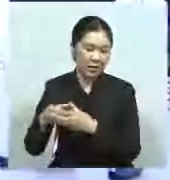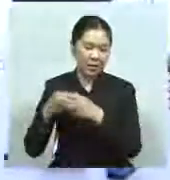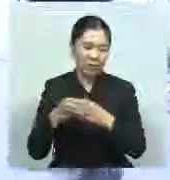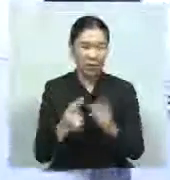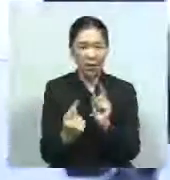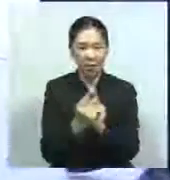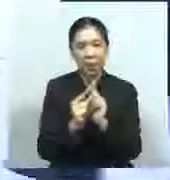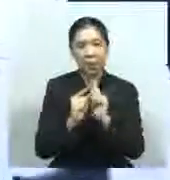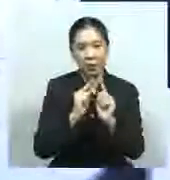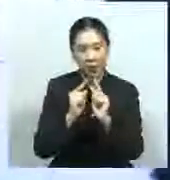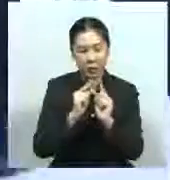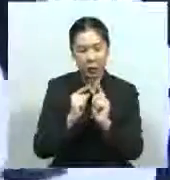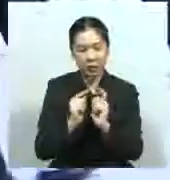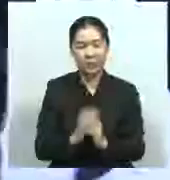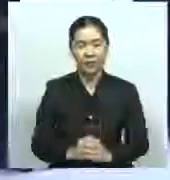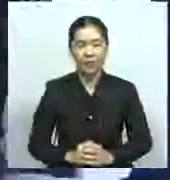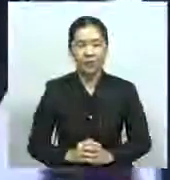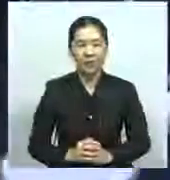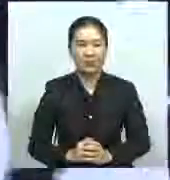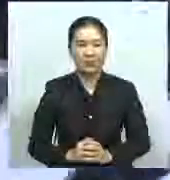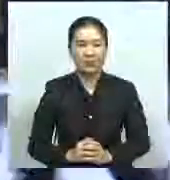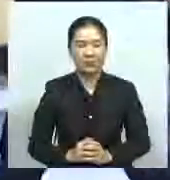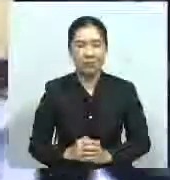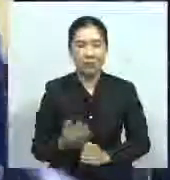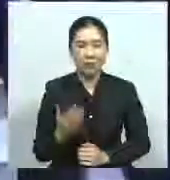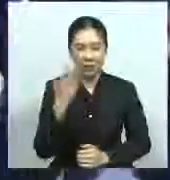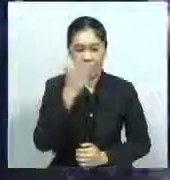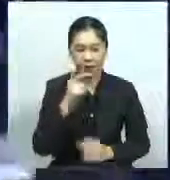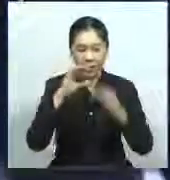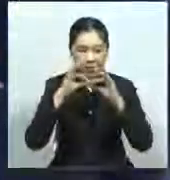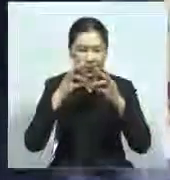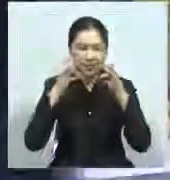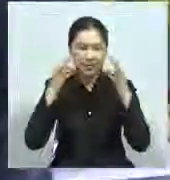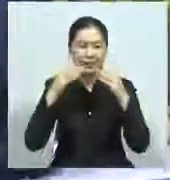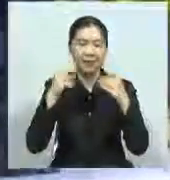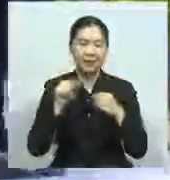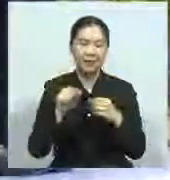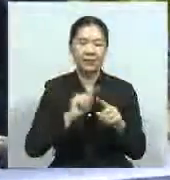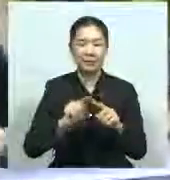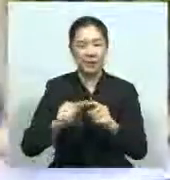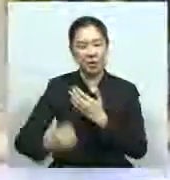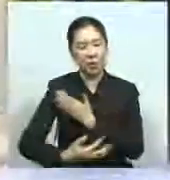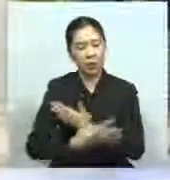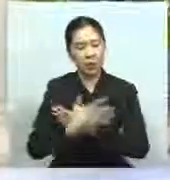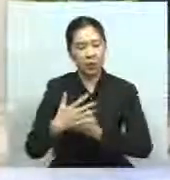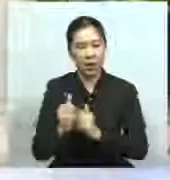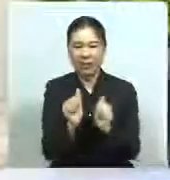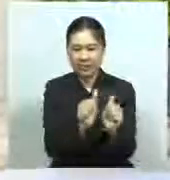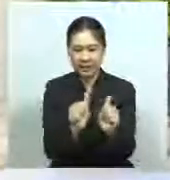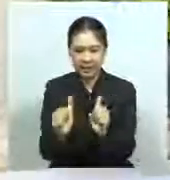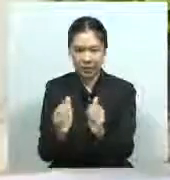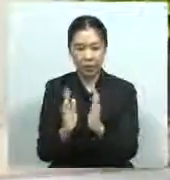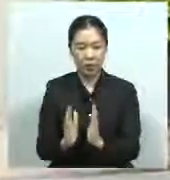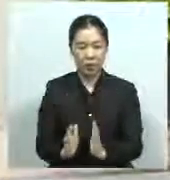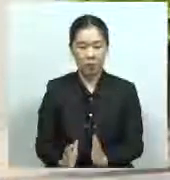ยกับพักร่วมรัฐบาลคนอื่นๆด้วยจะเห็นว่าสีหน้าของแต่ละคนนั้นยิ้มแย้มแจ่มใสซึ่งถือว่าเป็นโอกาสที่ดีนะคะที่ทุกคน